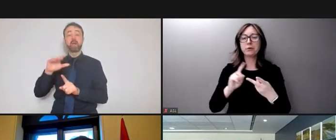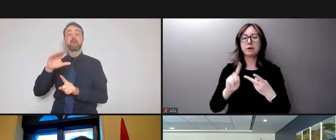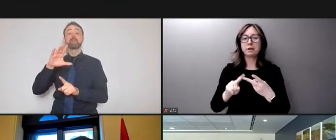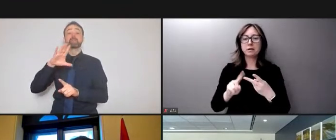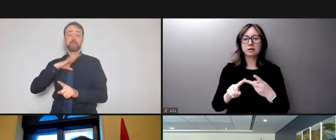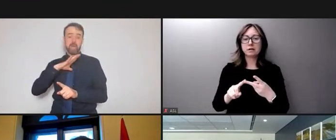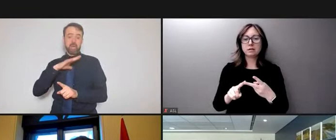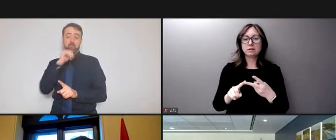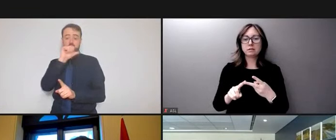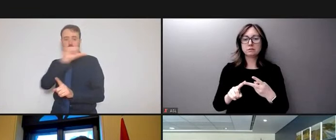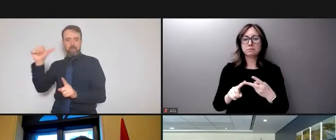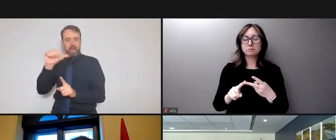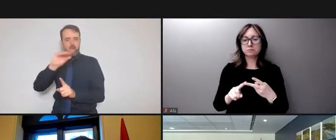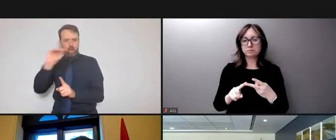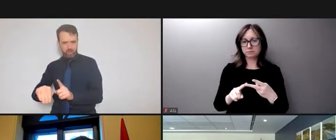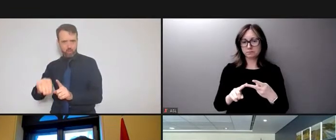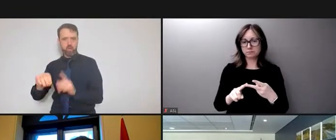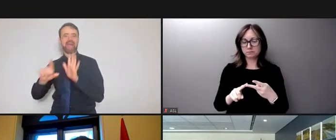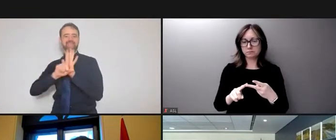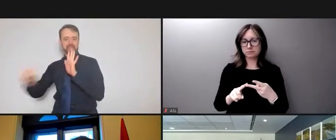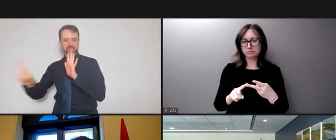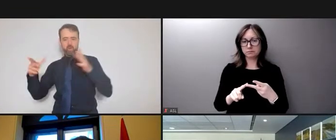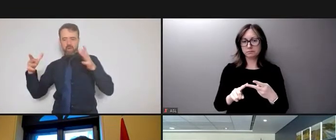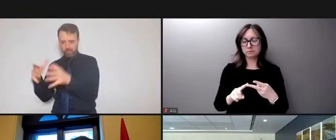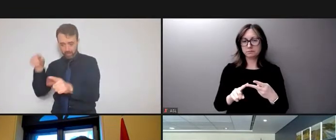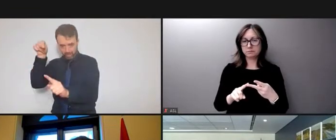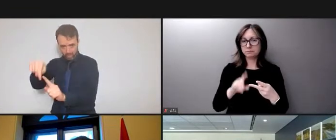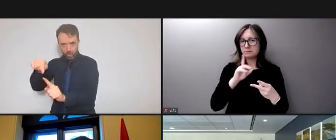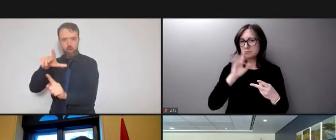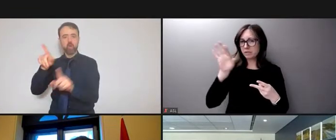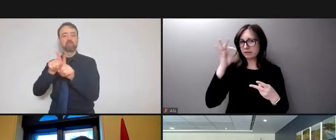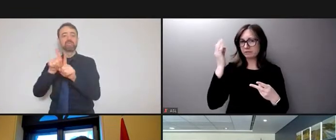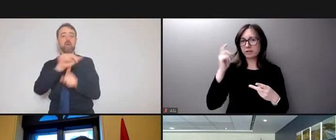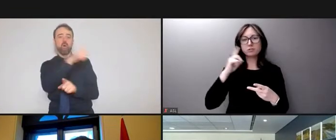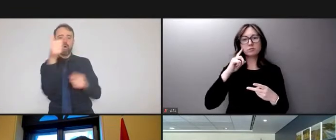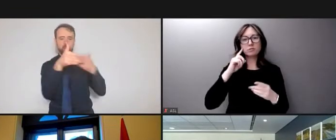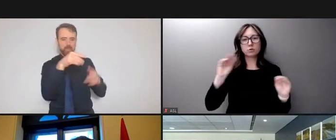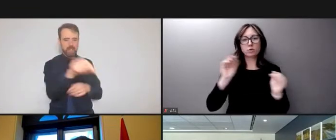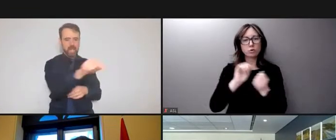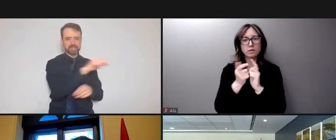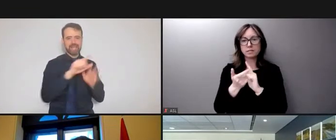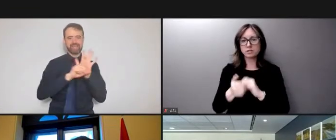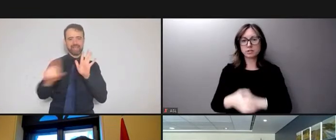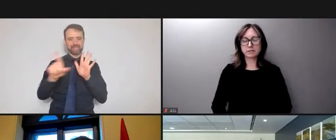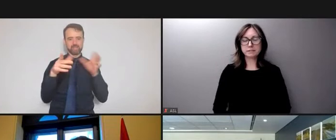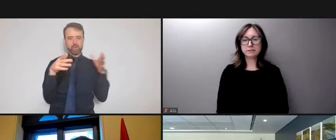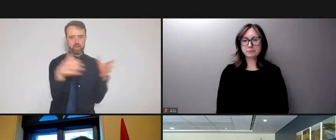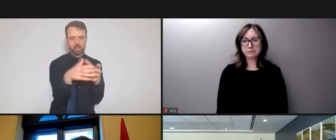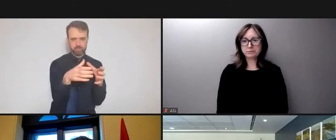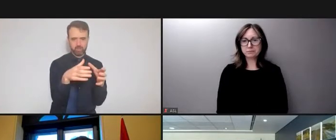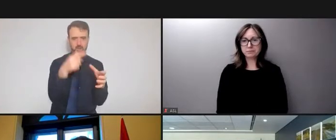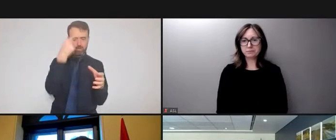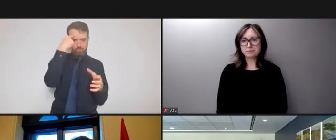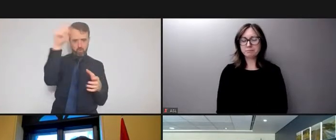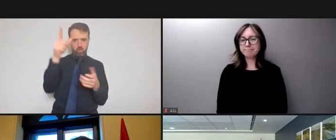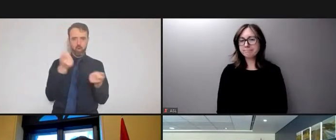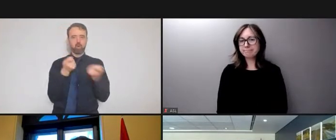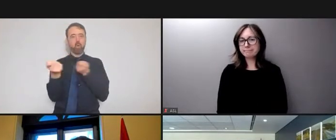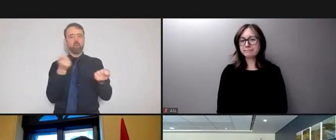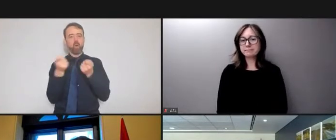but in other places, to regulate the movements of the people